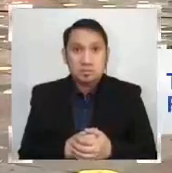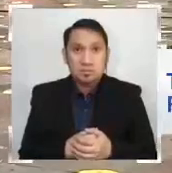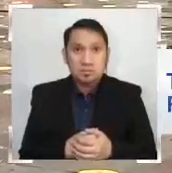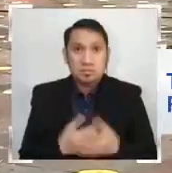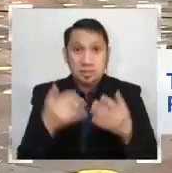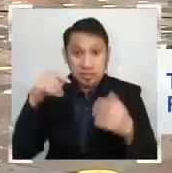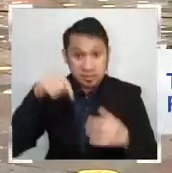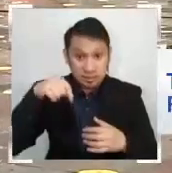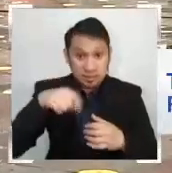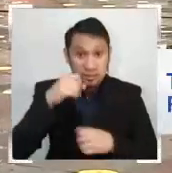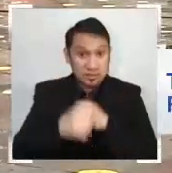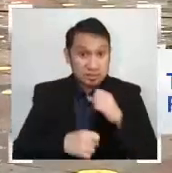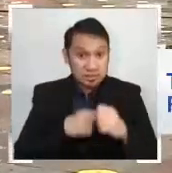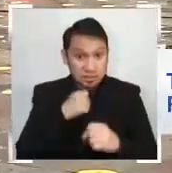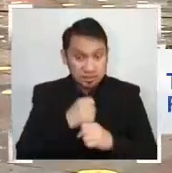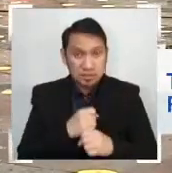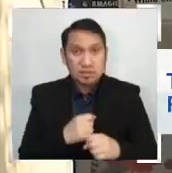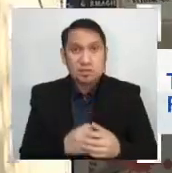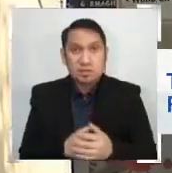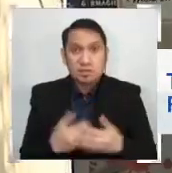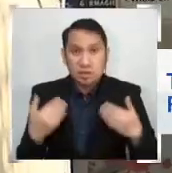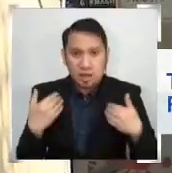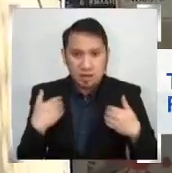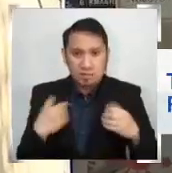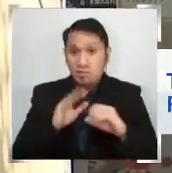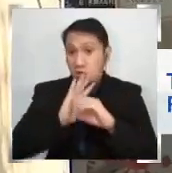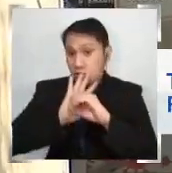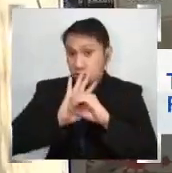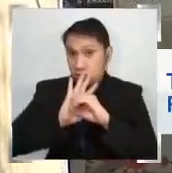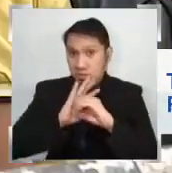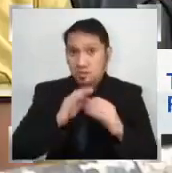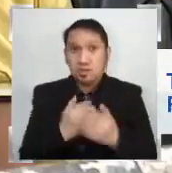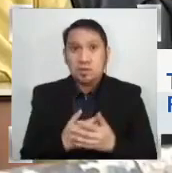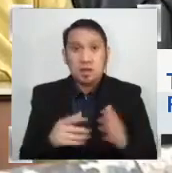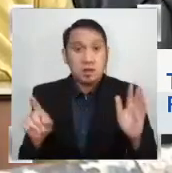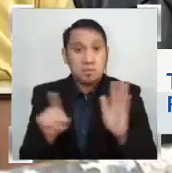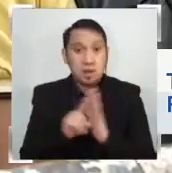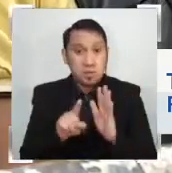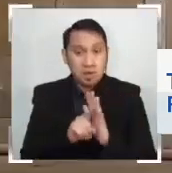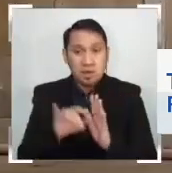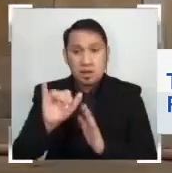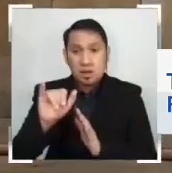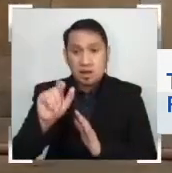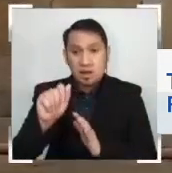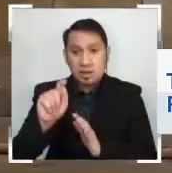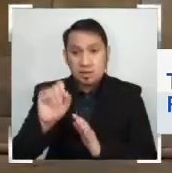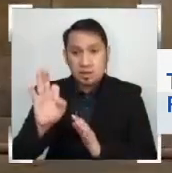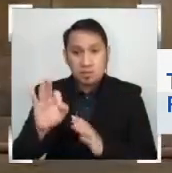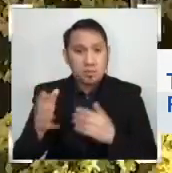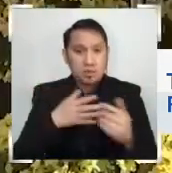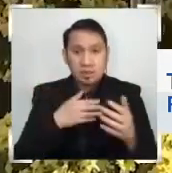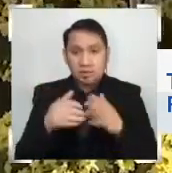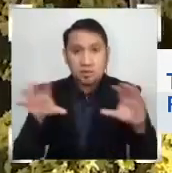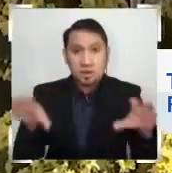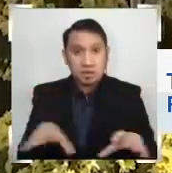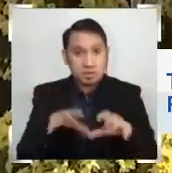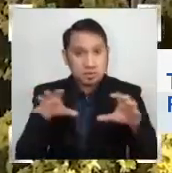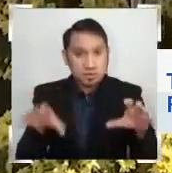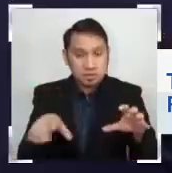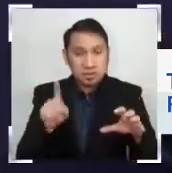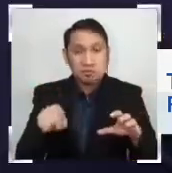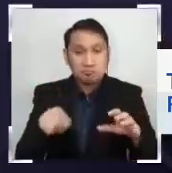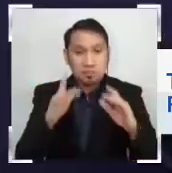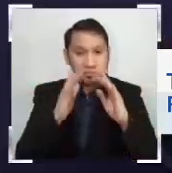gitna ng mas nakakahawang Omicron variant, pinagbawalan ng IATF ang anumang aktibidad sa pagdiriwang ng pista ng itim na